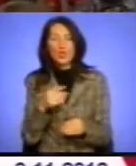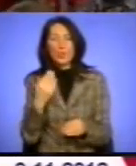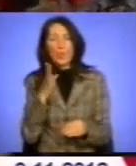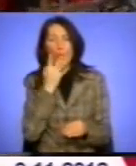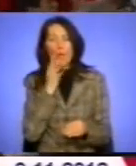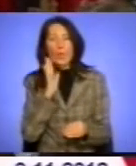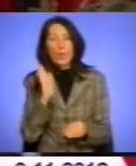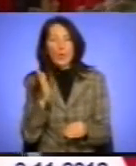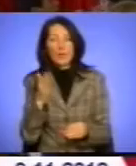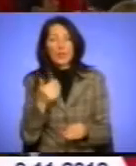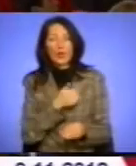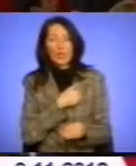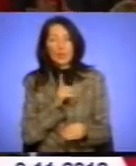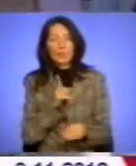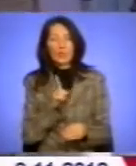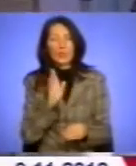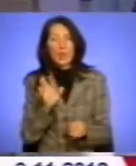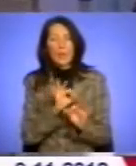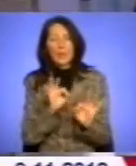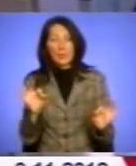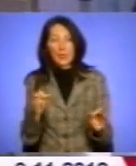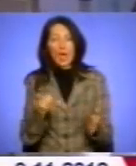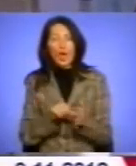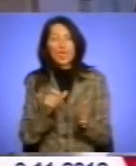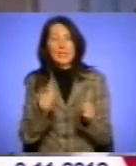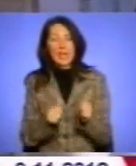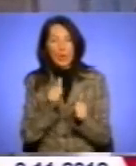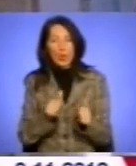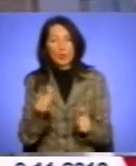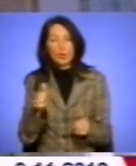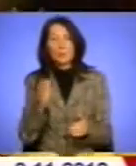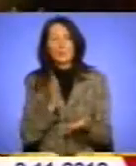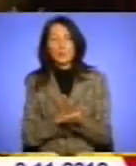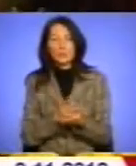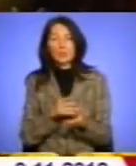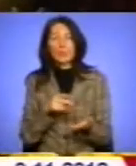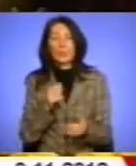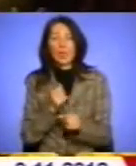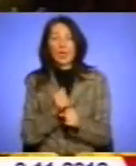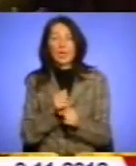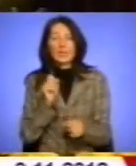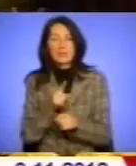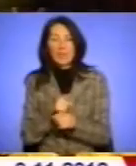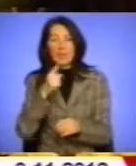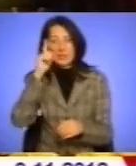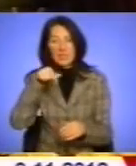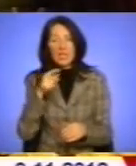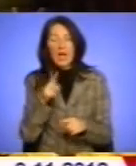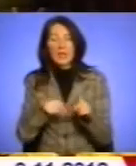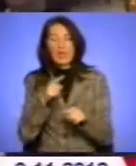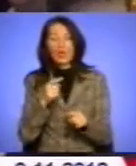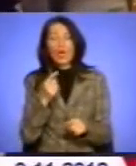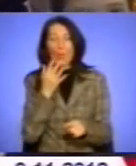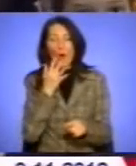була, ну, хотілося б, бездоганною. Учасники конкурсу мають пройти завдання на знання рідної мови і творче.